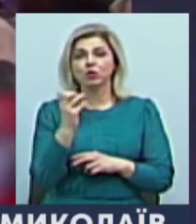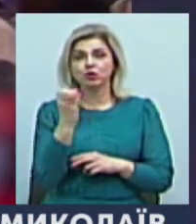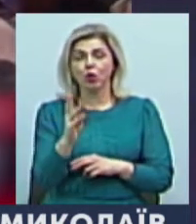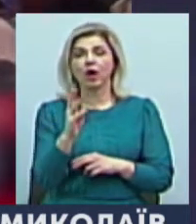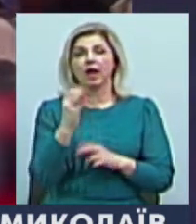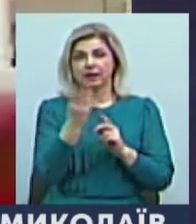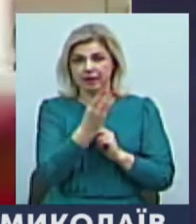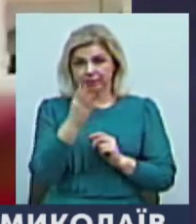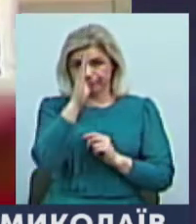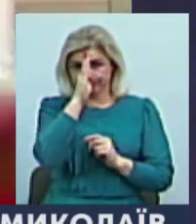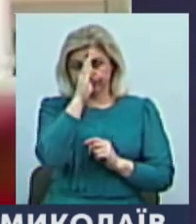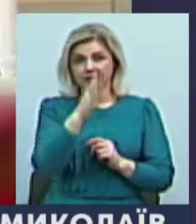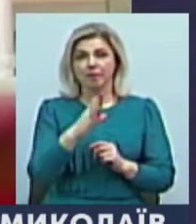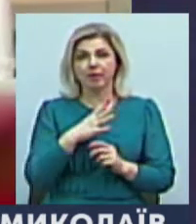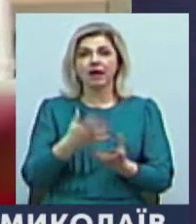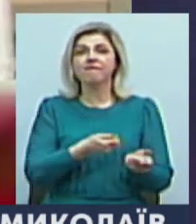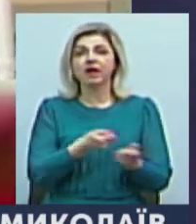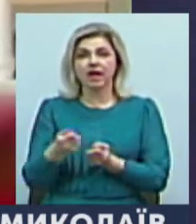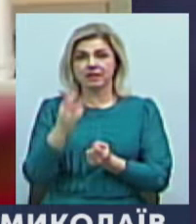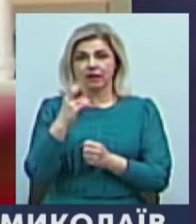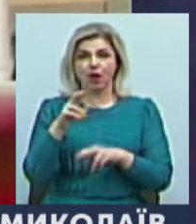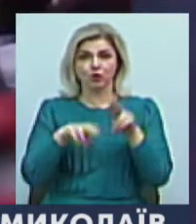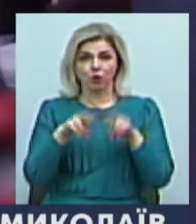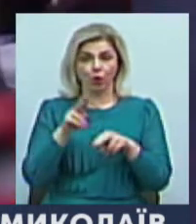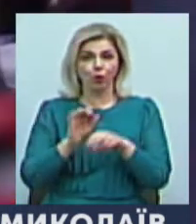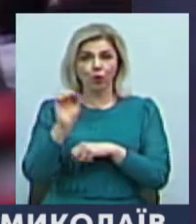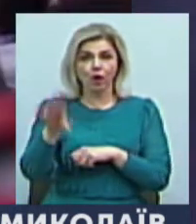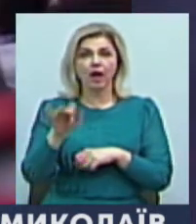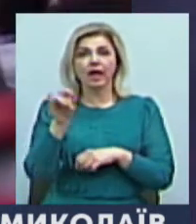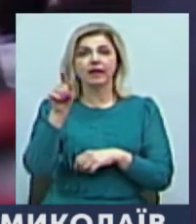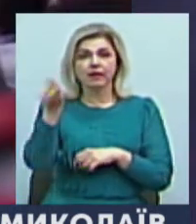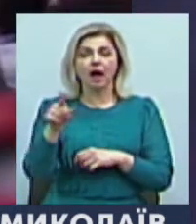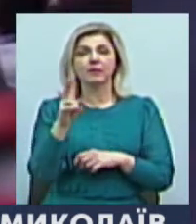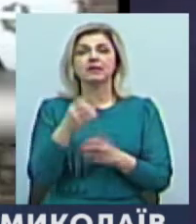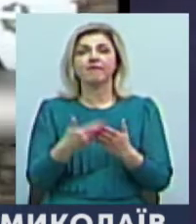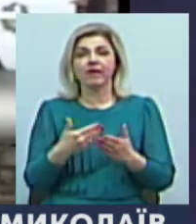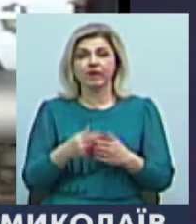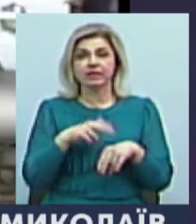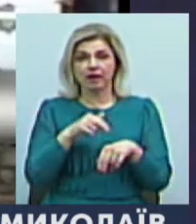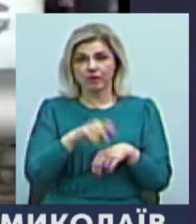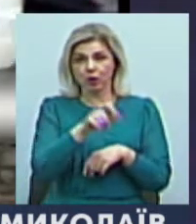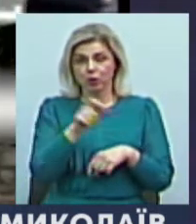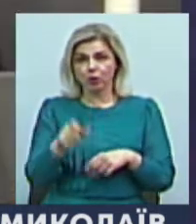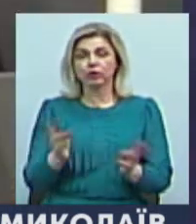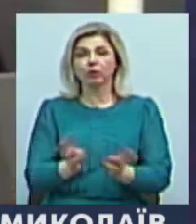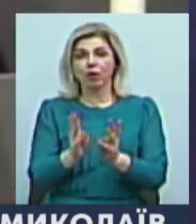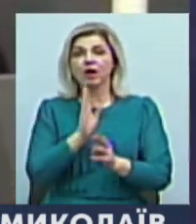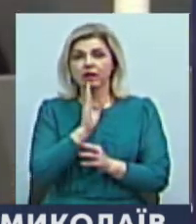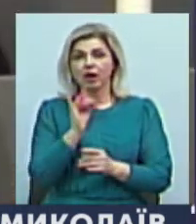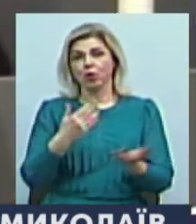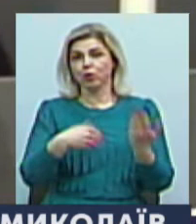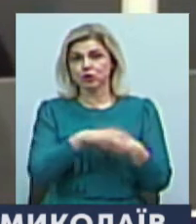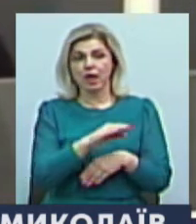Присяжнюк і Артем Погосян винесли її на будівництво. Там, за версією слідства, чоловіки підпалили Оксану і пішли.